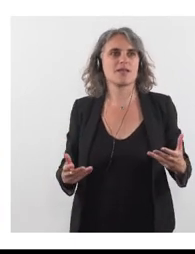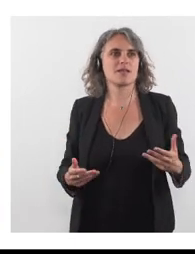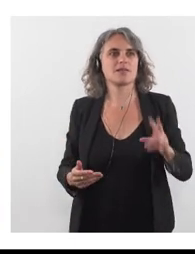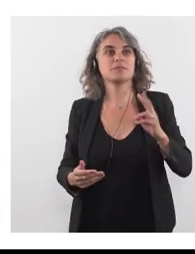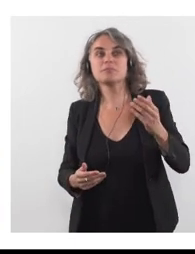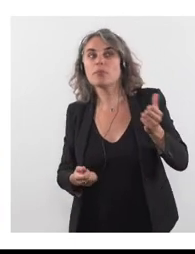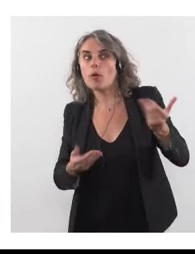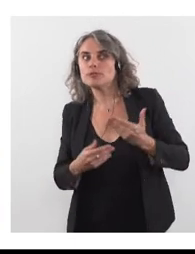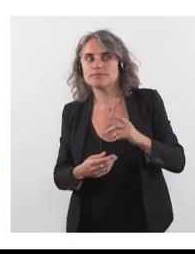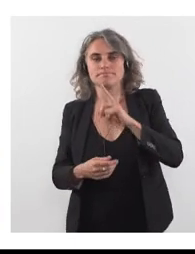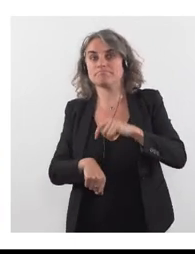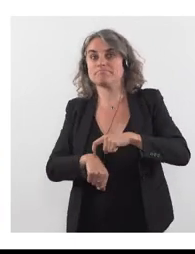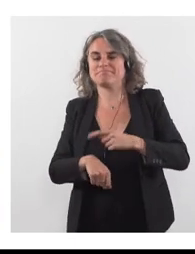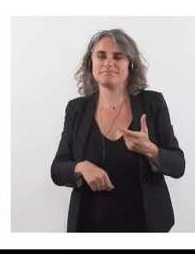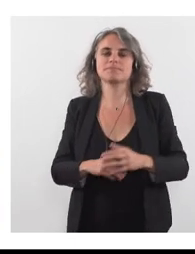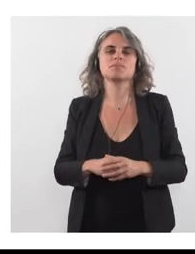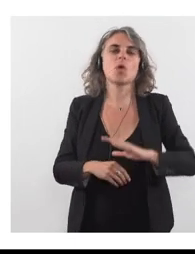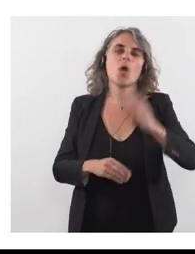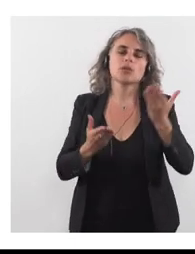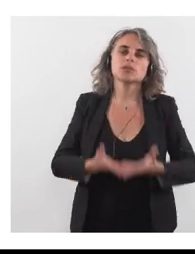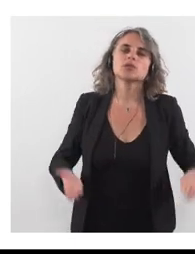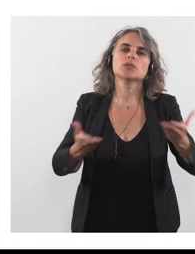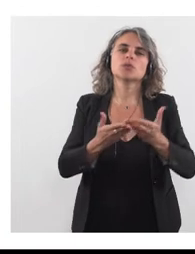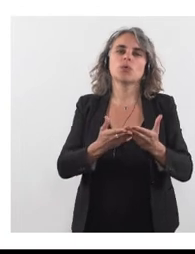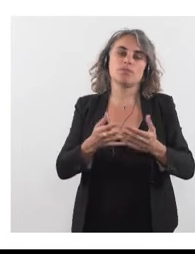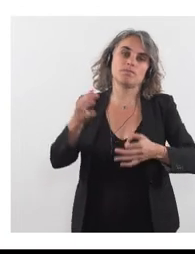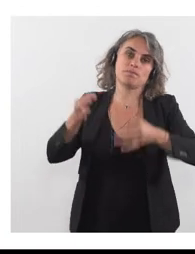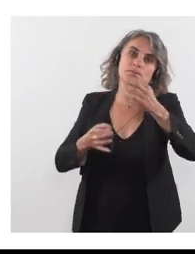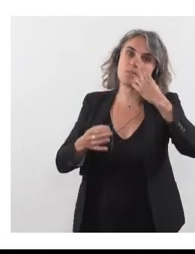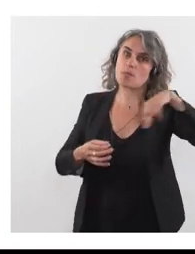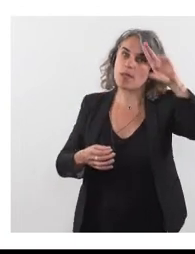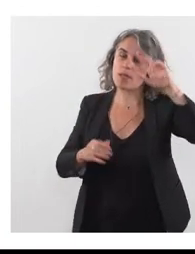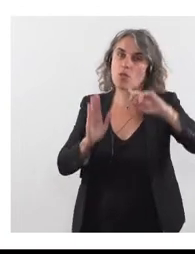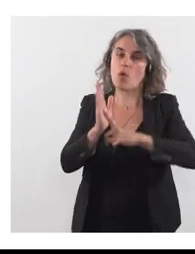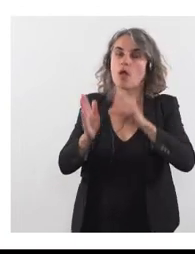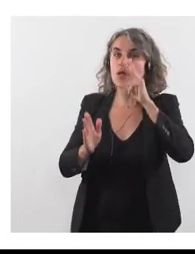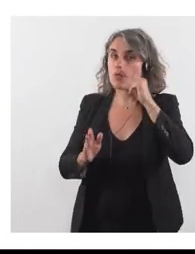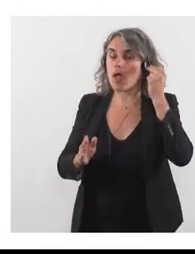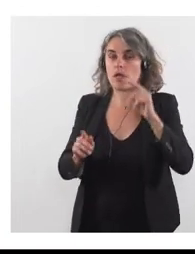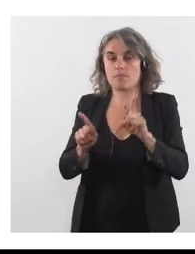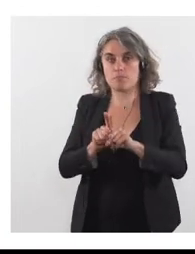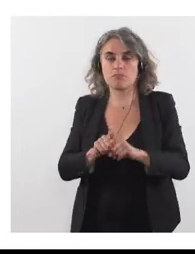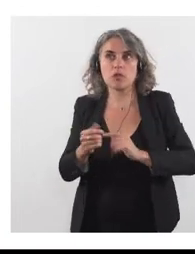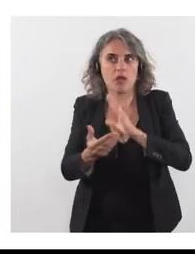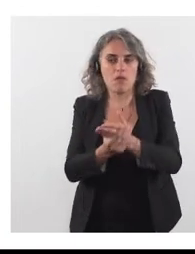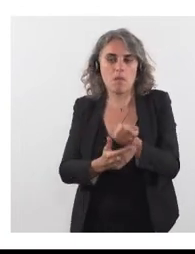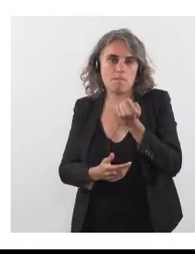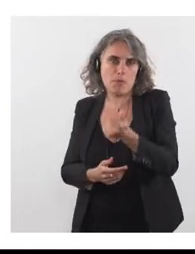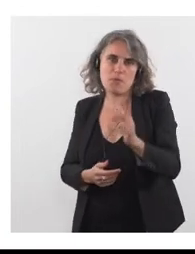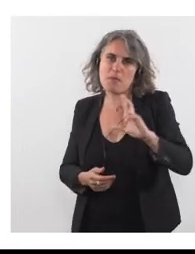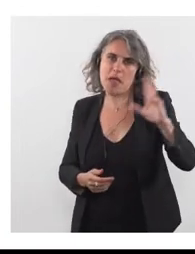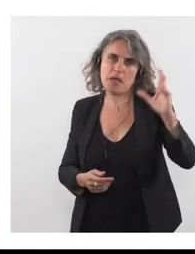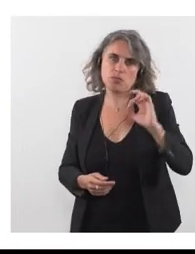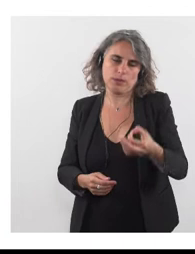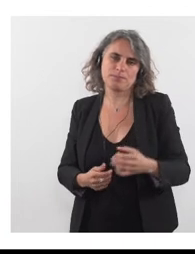me le suggères. Dans un autre contentieux, au niveau de la Cour européenne des droits de l'homme, on intervient relativement peu, voire très